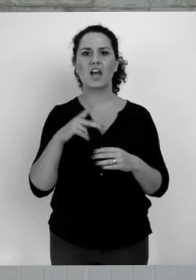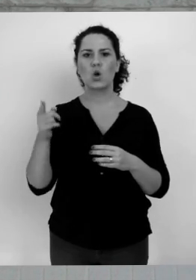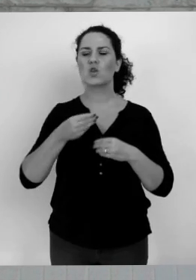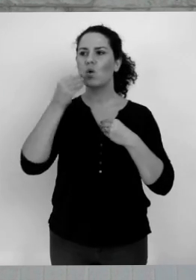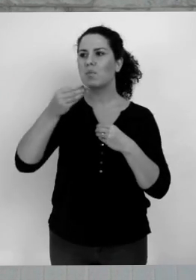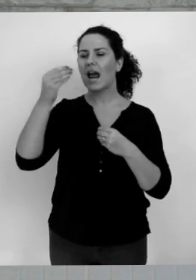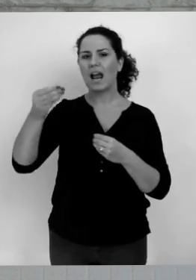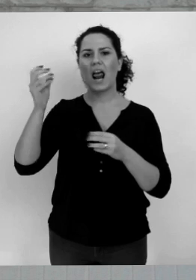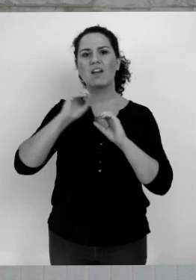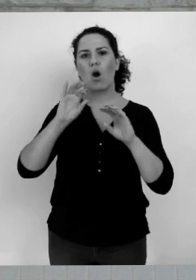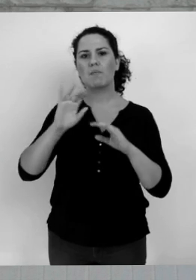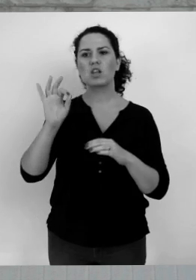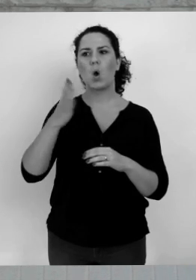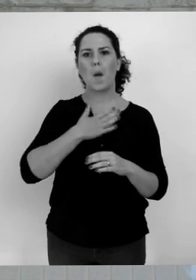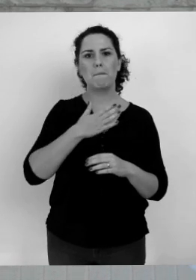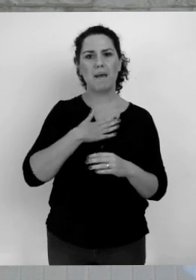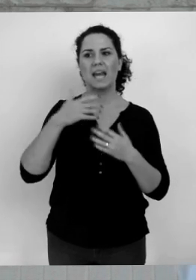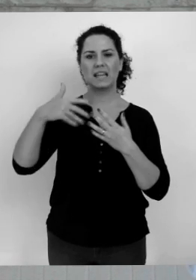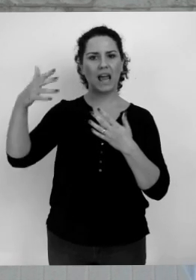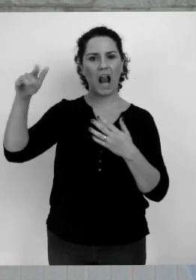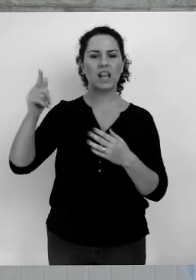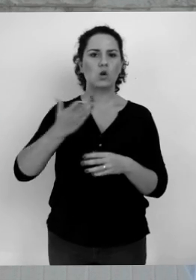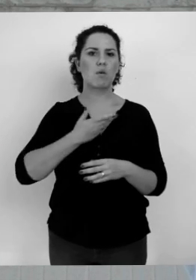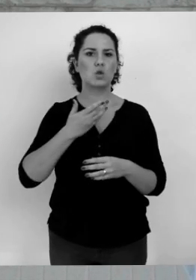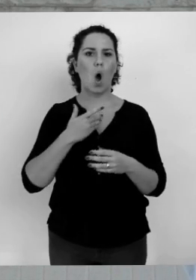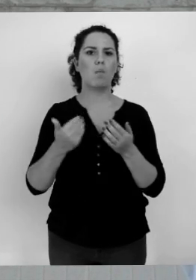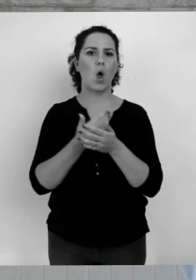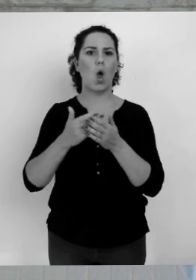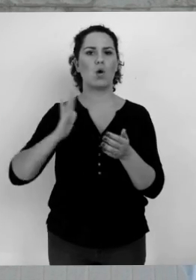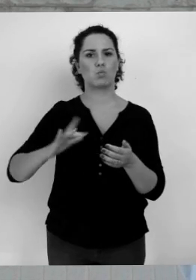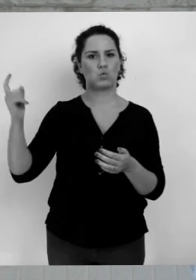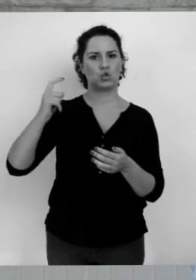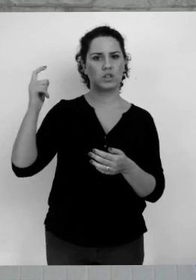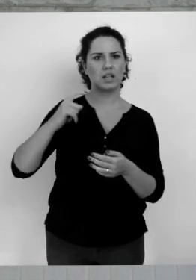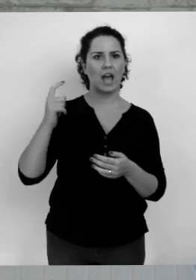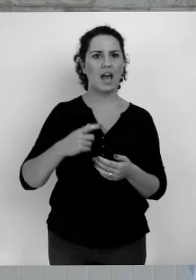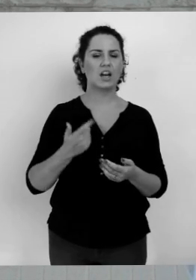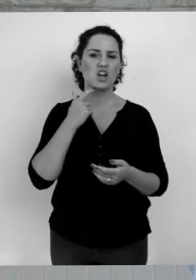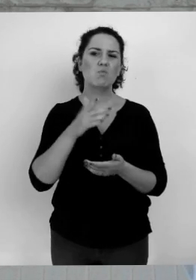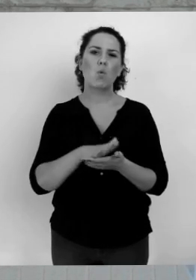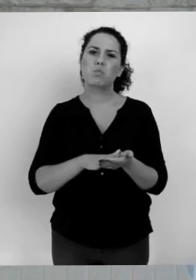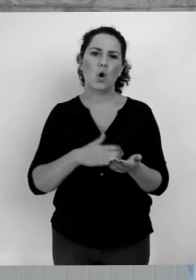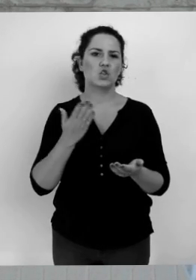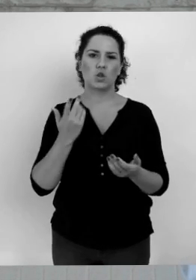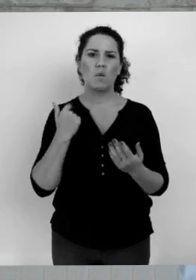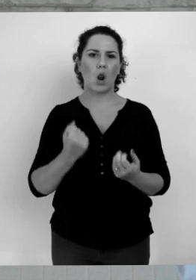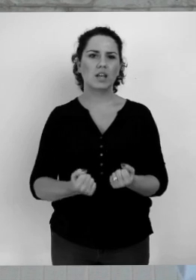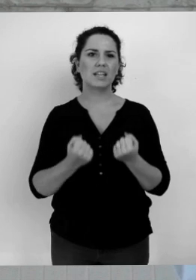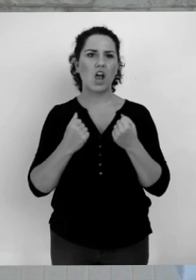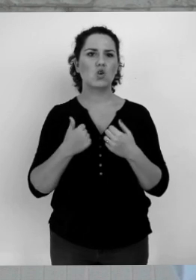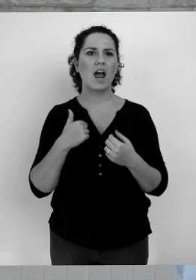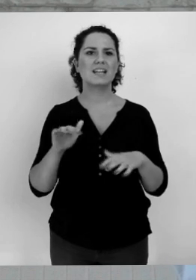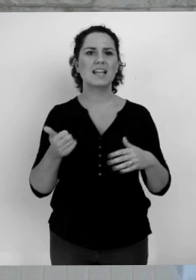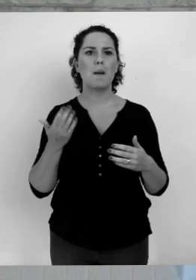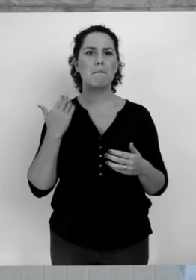prenijeli informaciju o mene i tako sam dobivala nove mušterije. Sama kažem, u početku je teško bilo jer sam bila